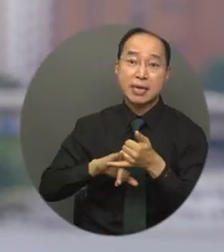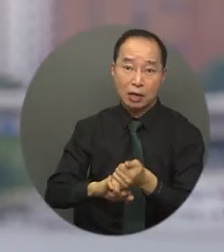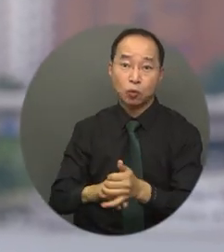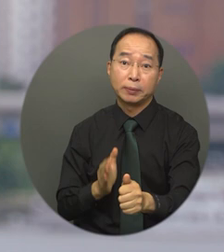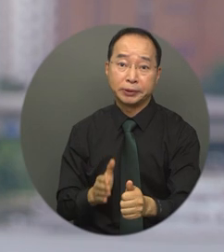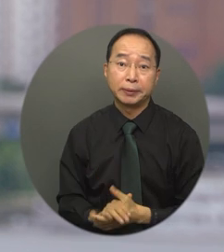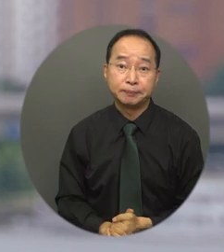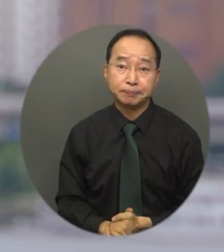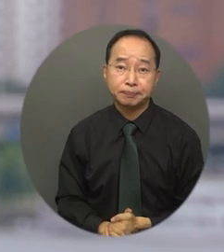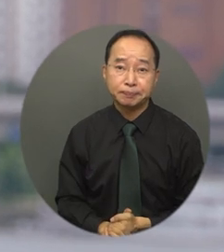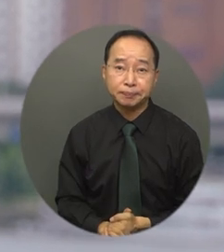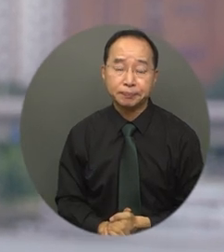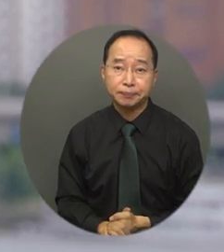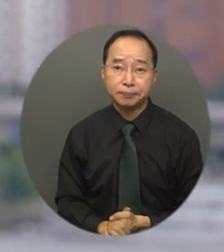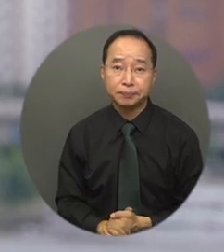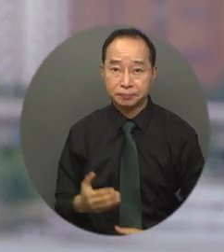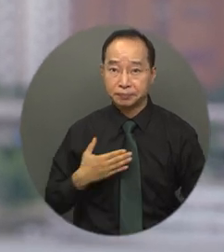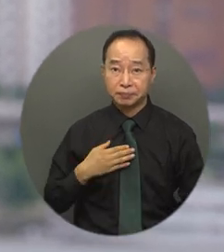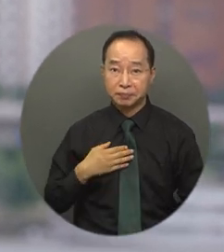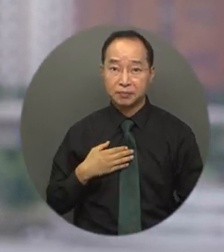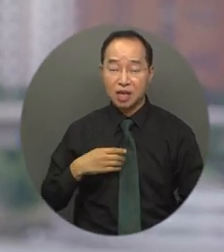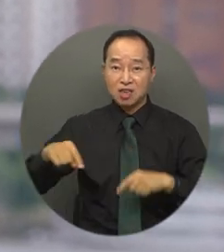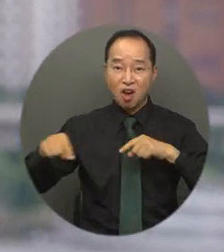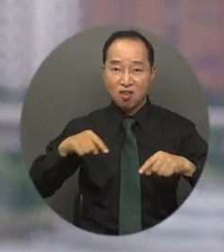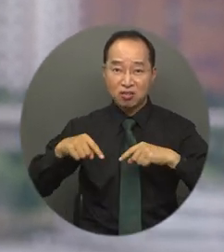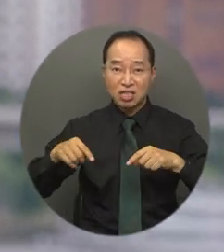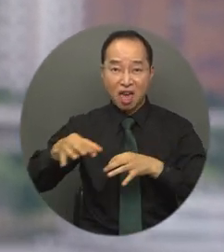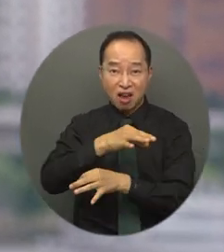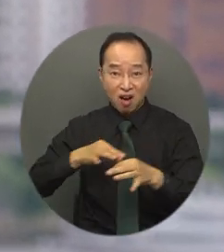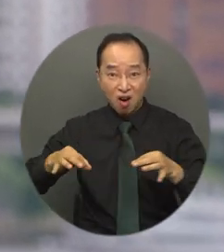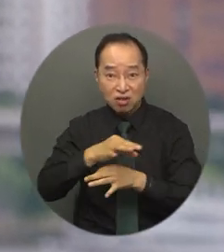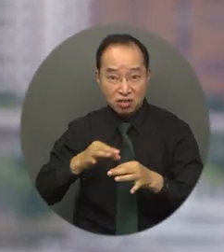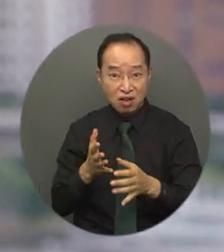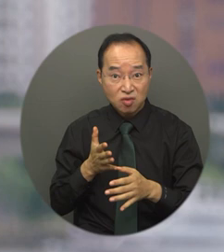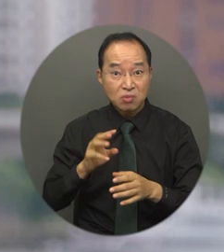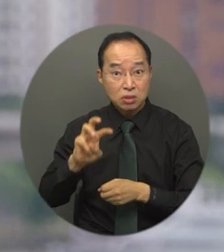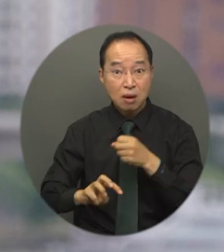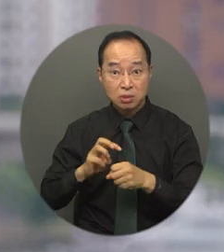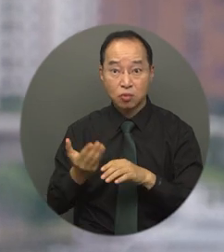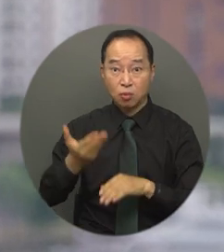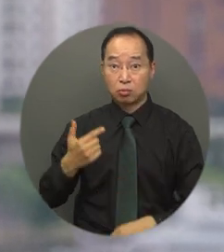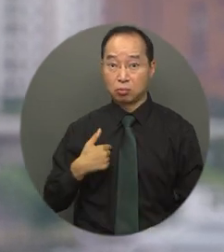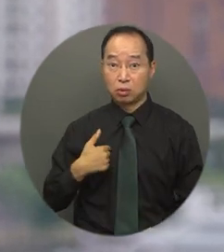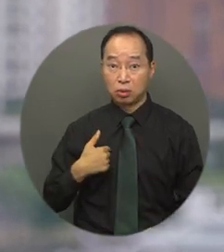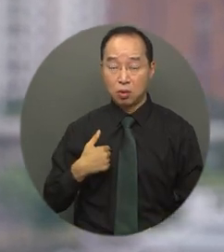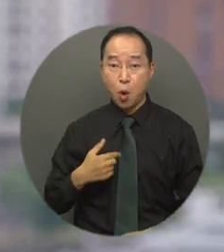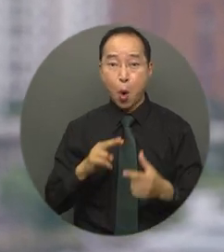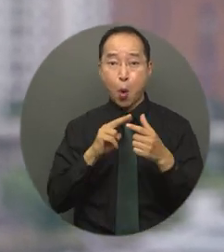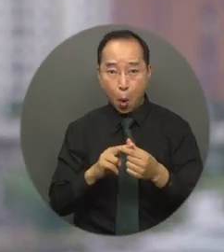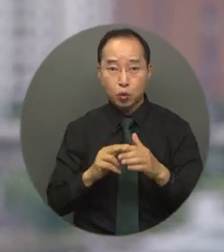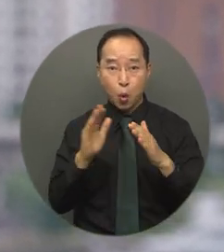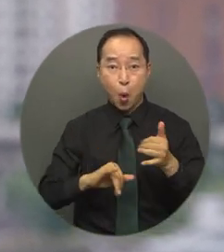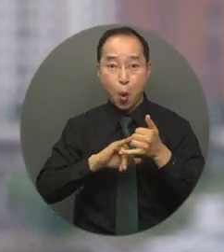30년 넘게 경제정책을 수립하고 집행한 전문가인 제가 공통공약 추진